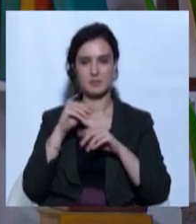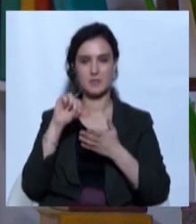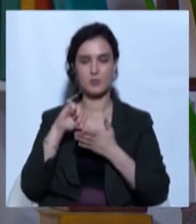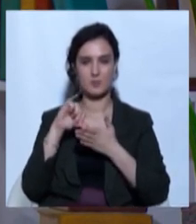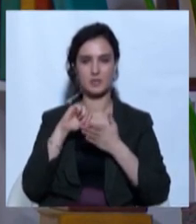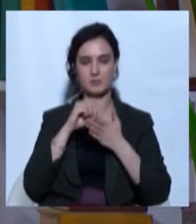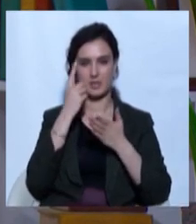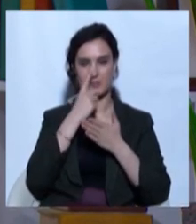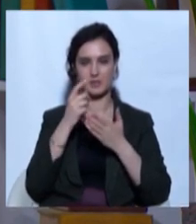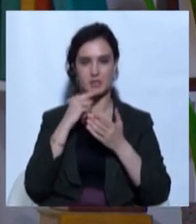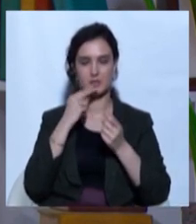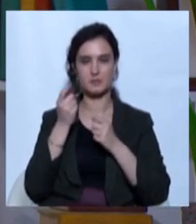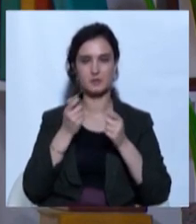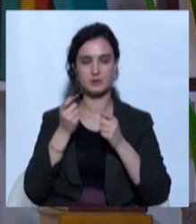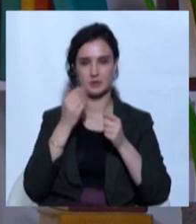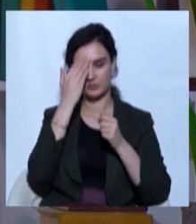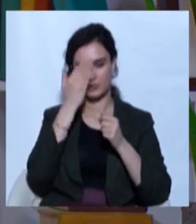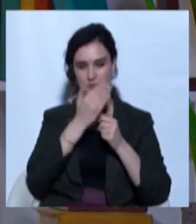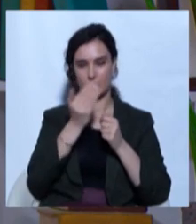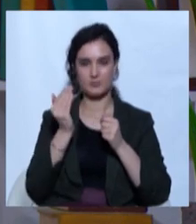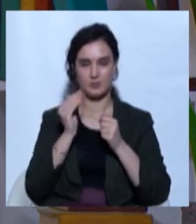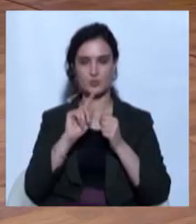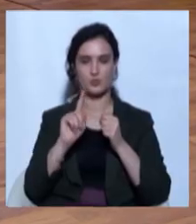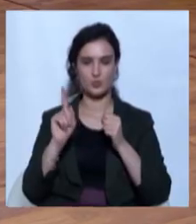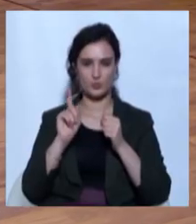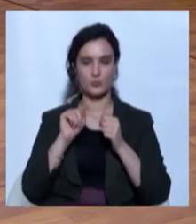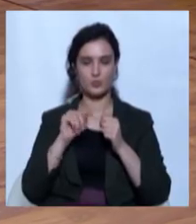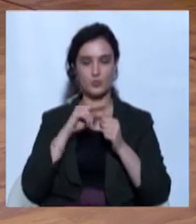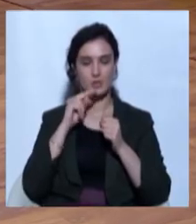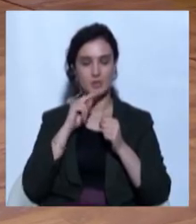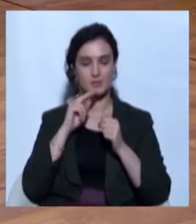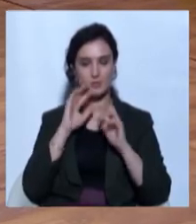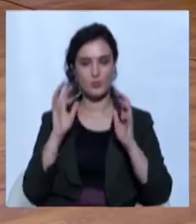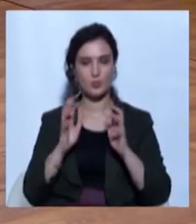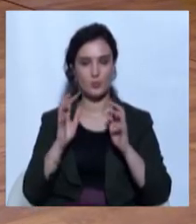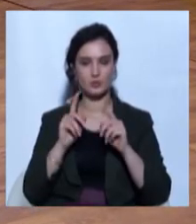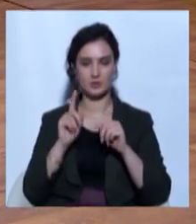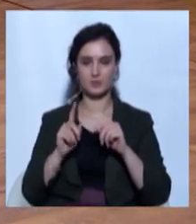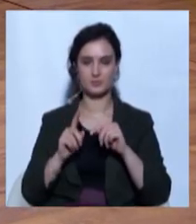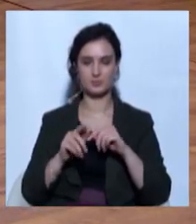წარმომადგენლები აფრთხილებდნენ საზოგადოებას, რომ გულისყურით მოპყრობოდნენ